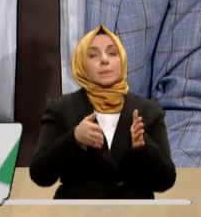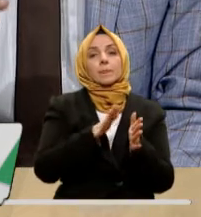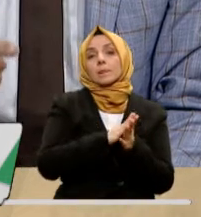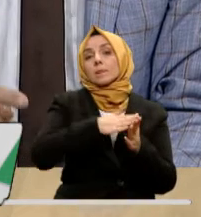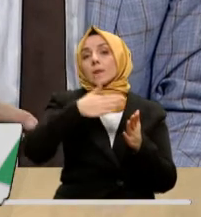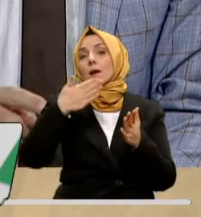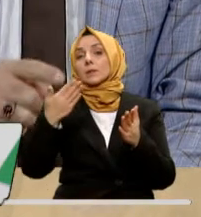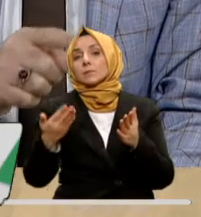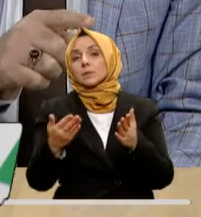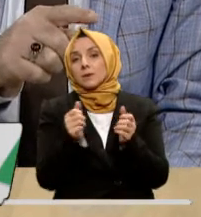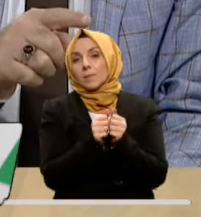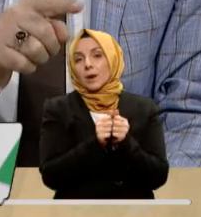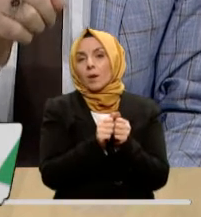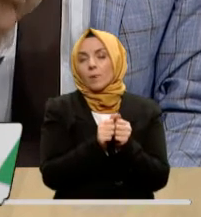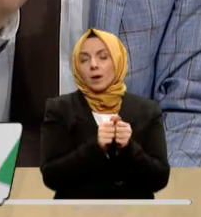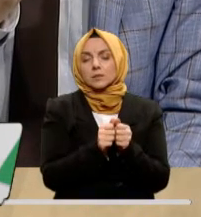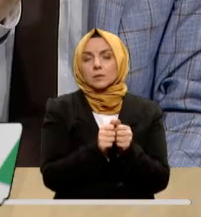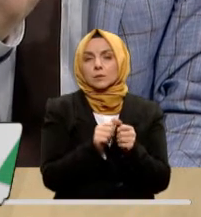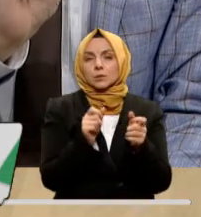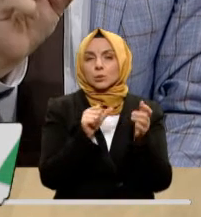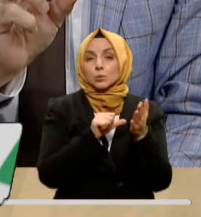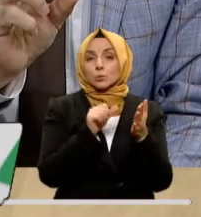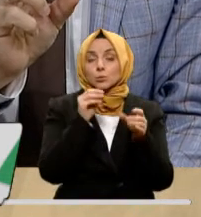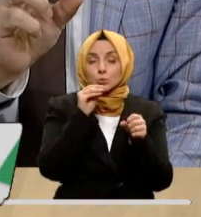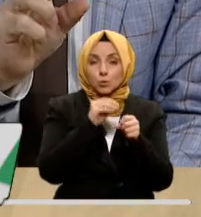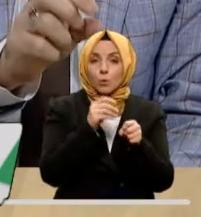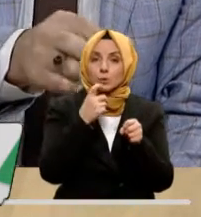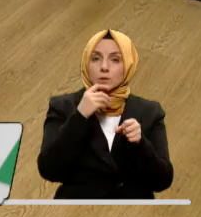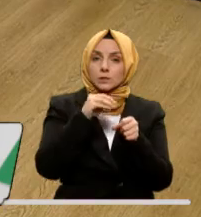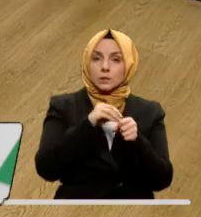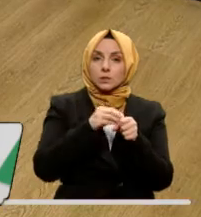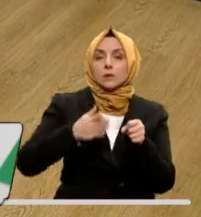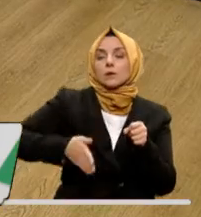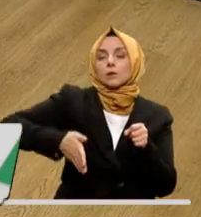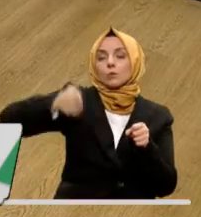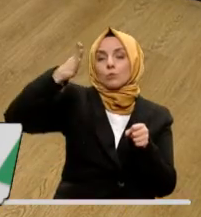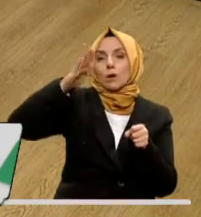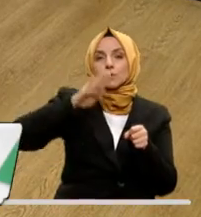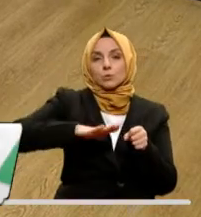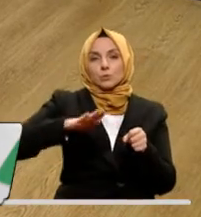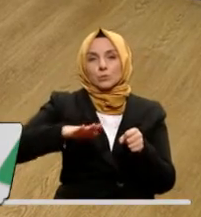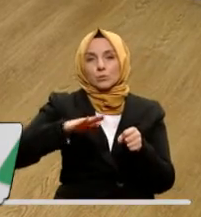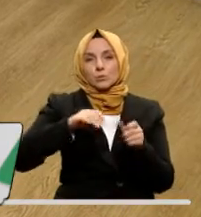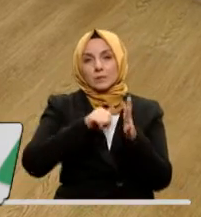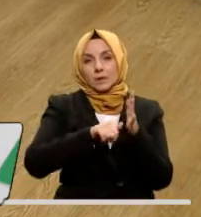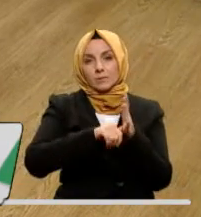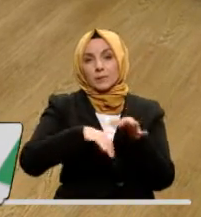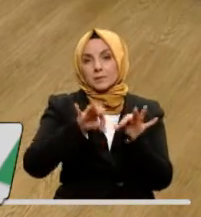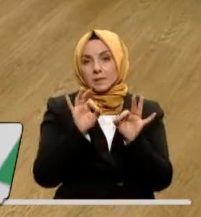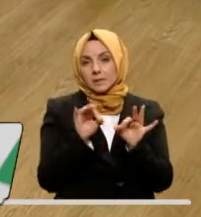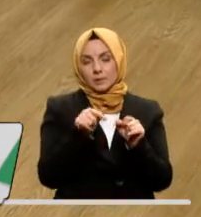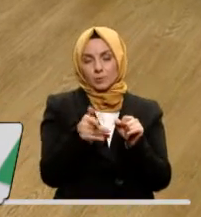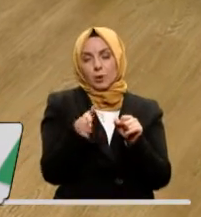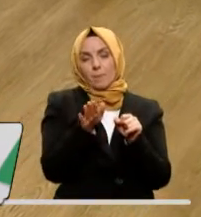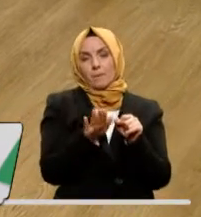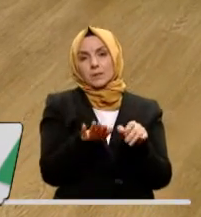yılın son ayında özellikle duvar çocuk takvimi hazırladık şurada görülen takvimimiz ve bunun